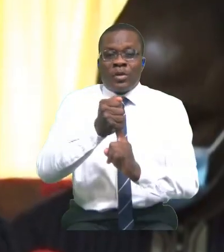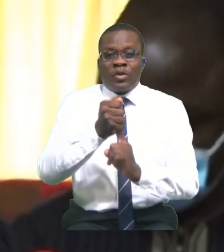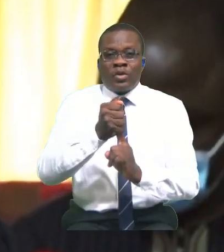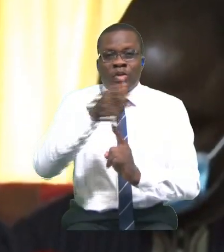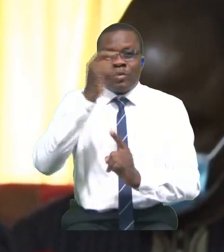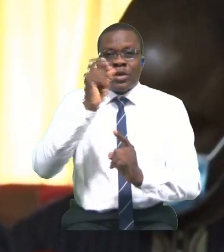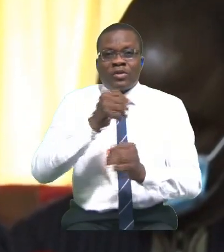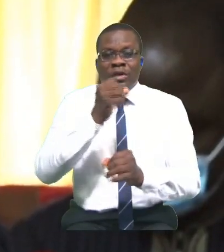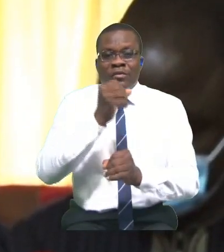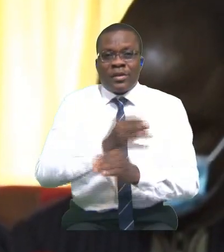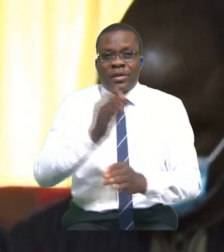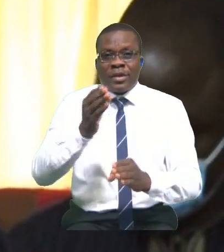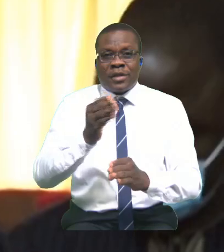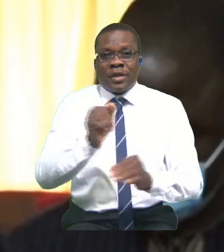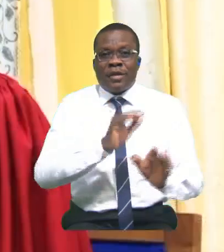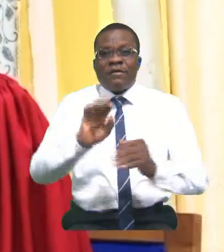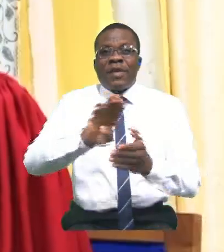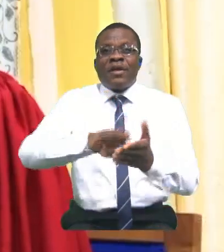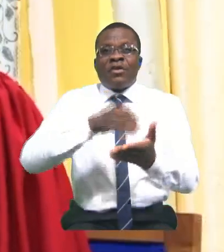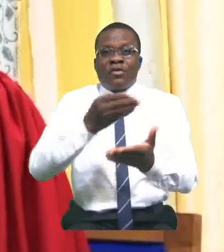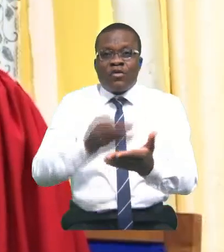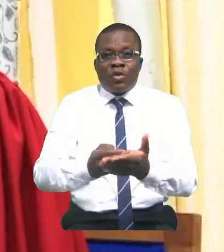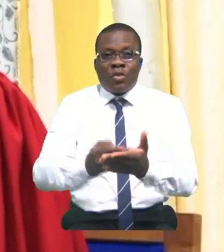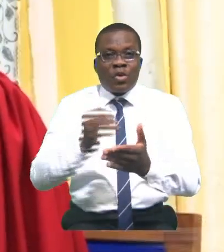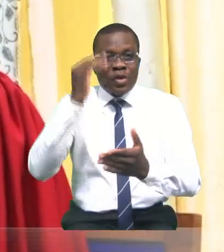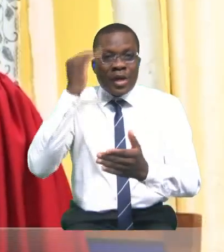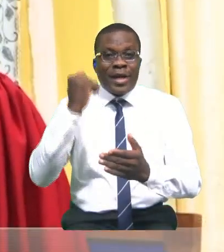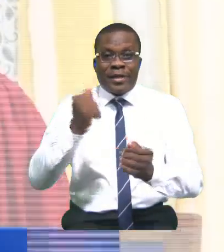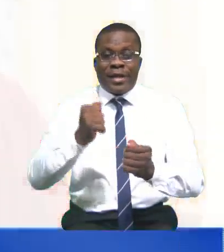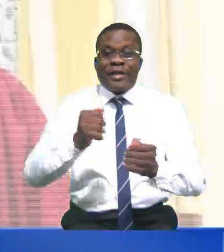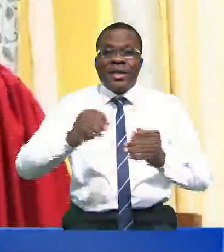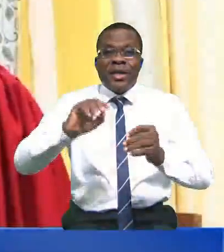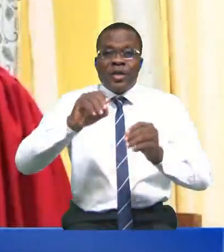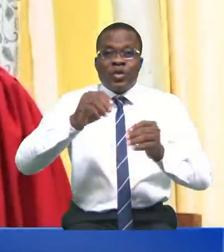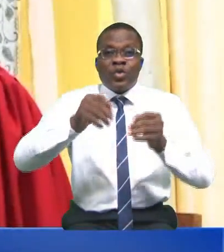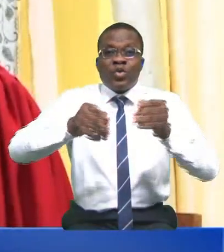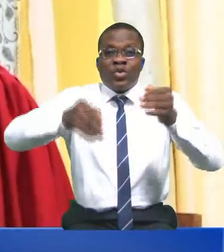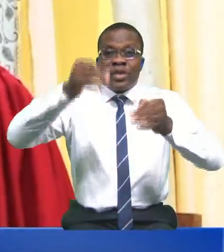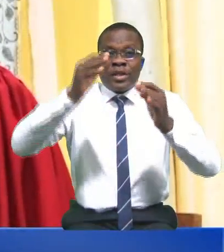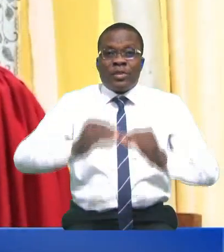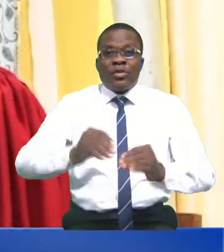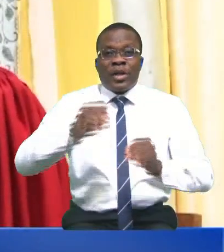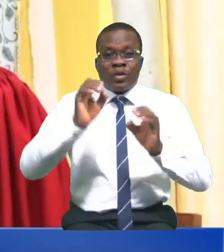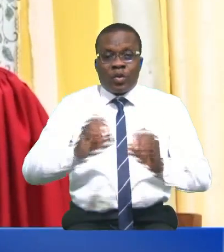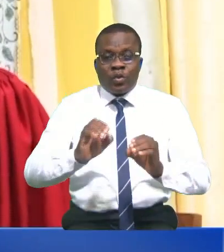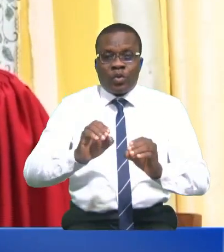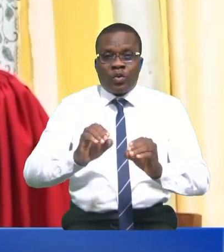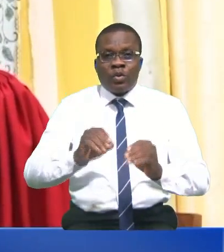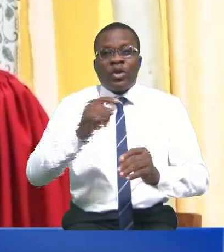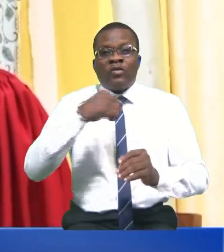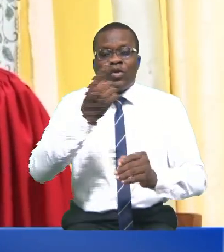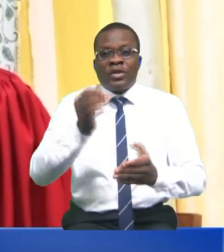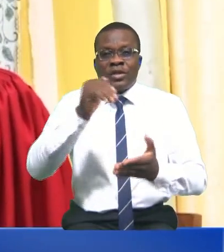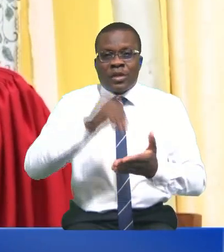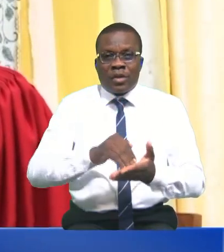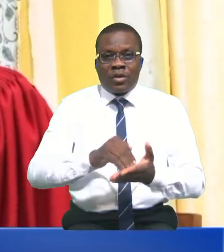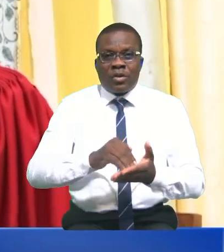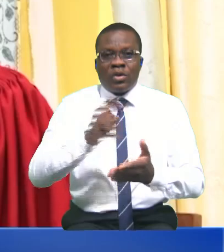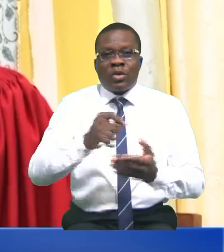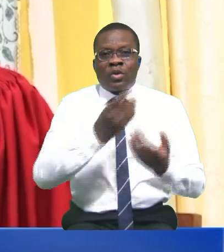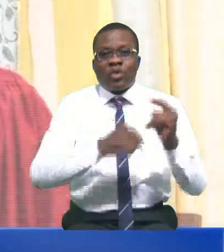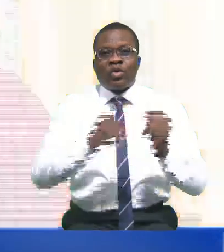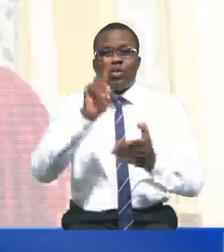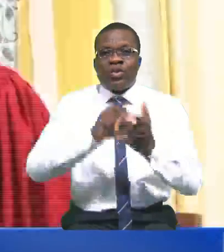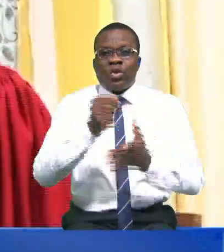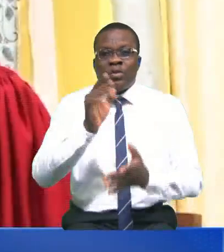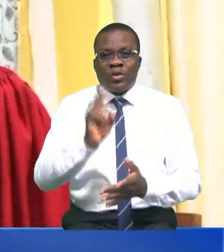déjà faire vos preuves à la tête du parquet de Cotonou et puis importe-il de le dire que depuis 2018